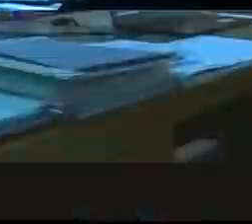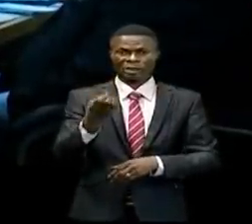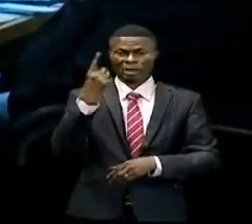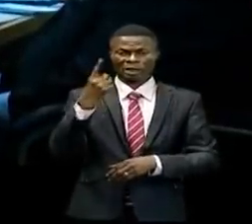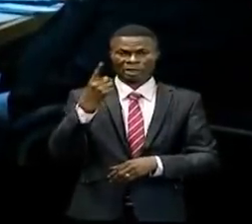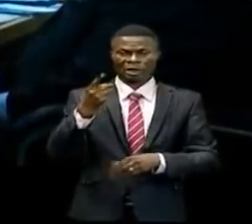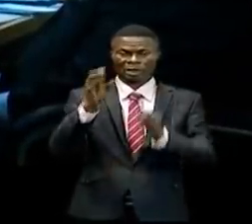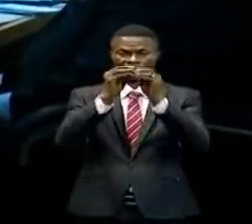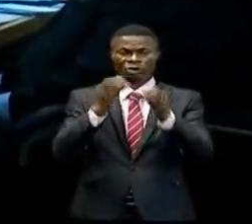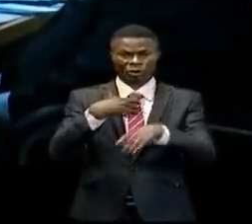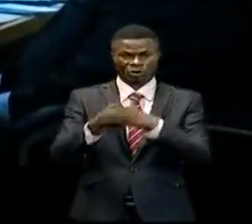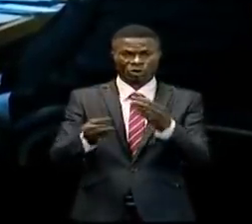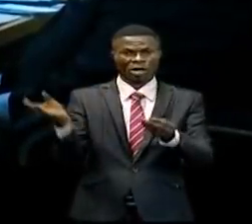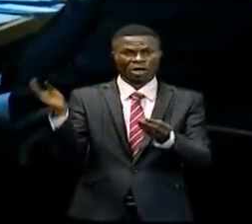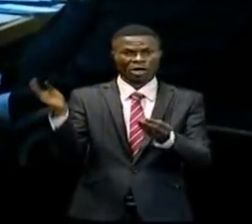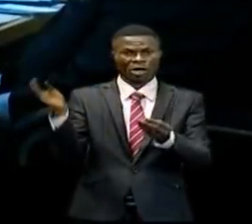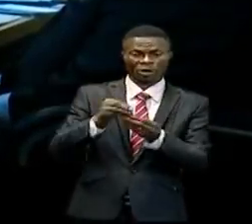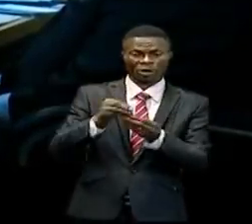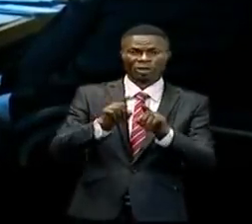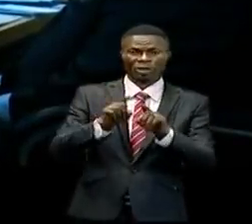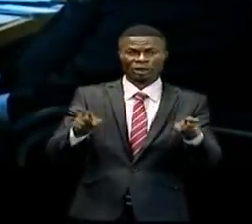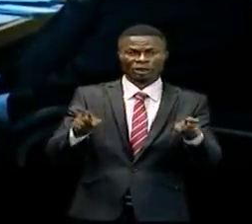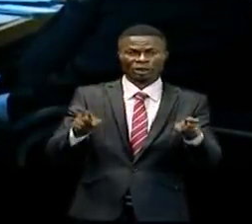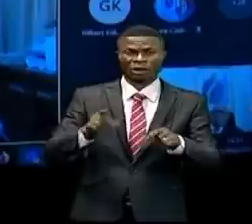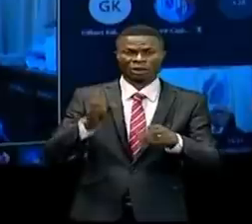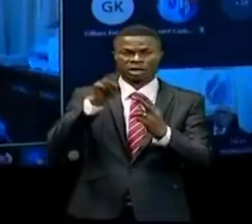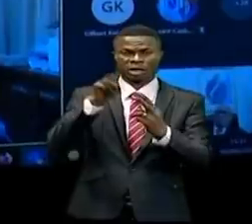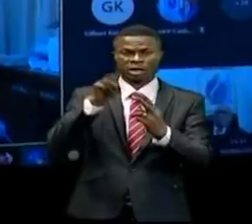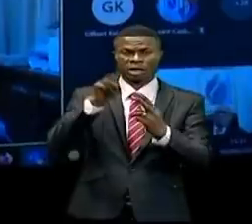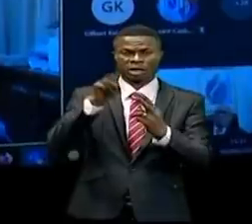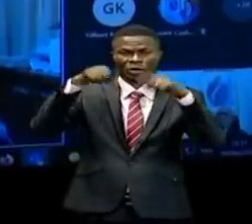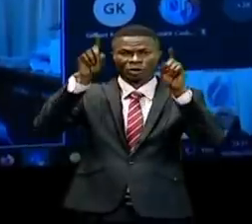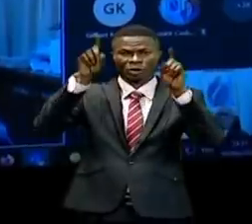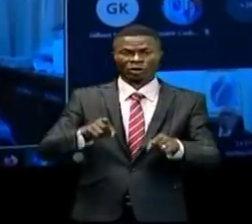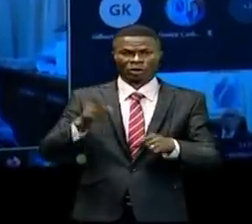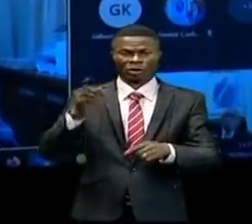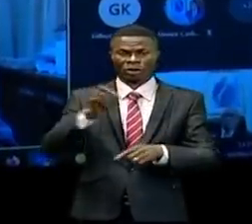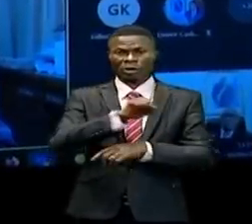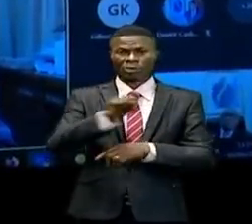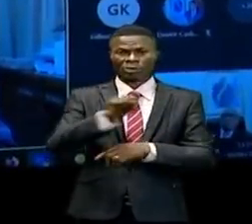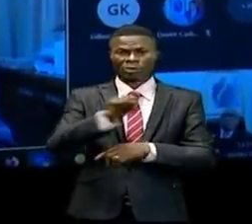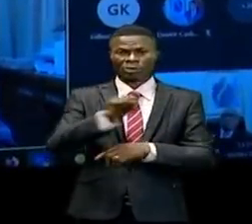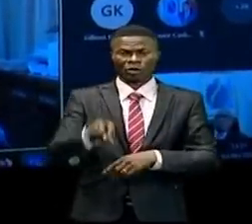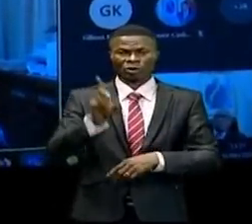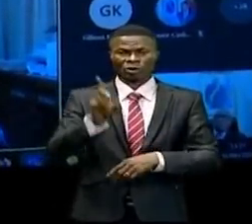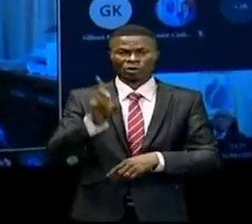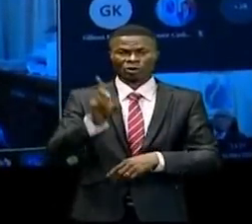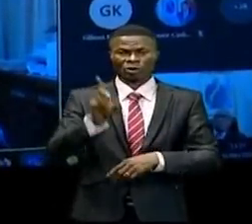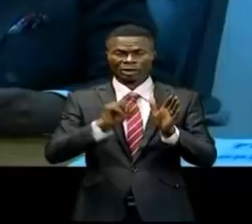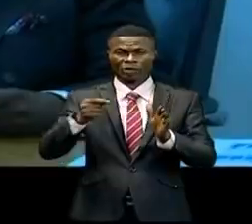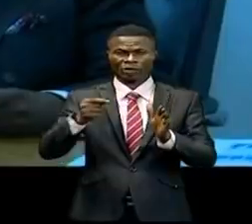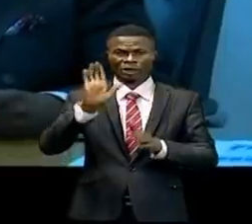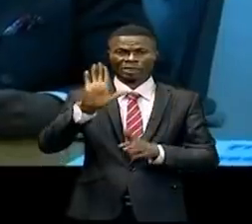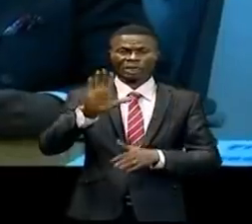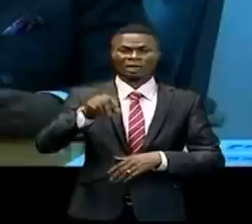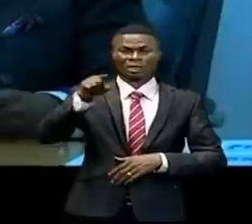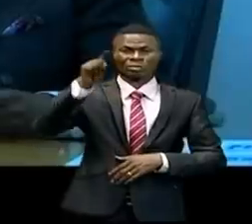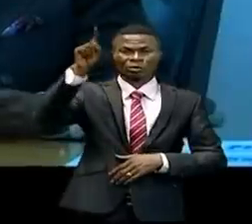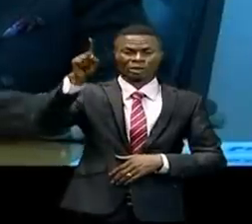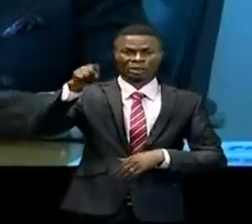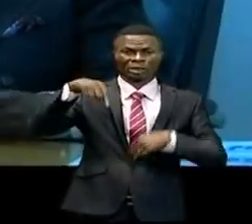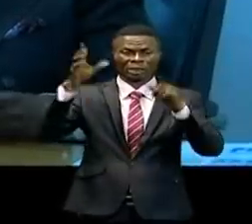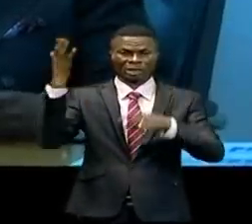taux des réalisations par rapport aux prévisions mensuelles, qui étaient de 1326,5 milliards de CDF.